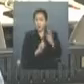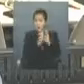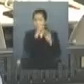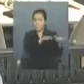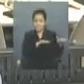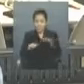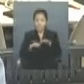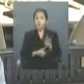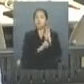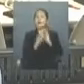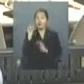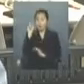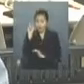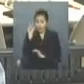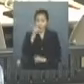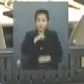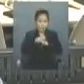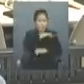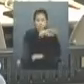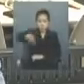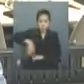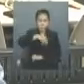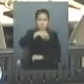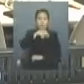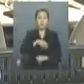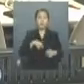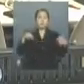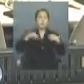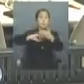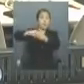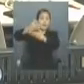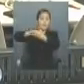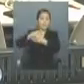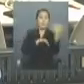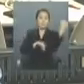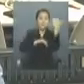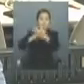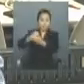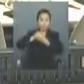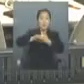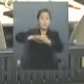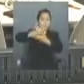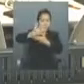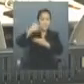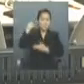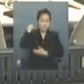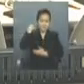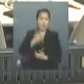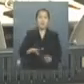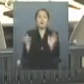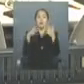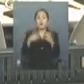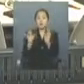การข่าวเราก็จะทำงานทั้งหมดด้วยโปรแกรมคอมพิวเตอร์ทั้งหมดจนไปถึงสุดท้ายที่ออกอาก